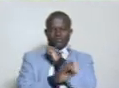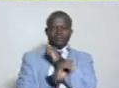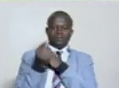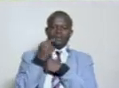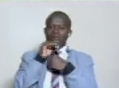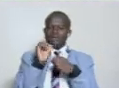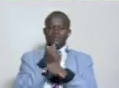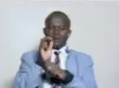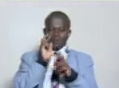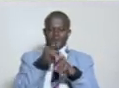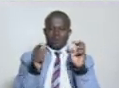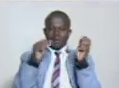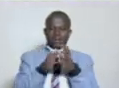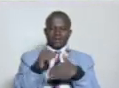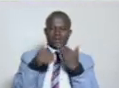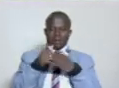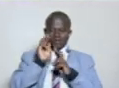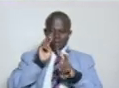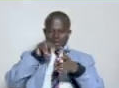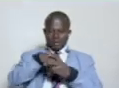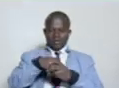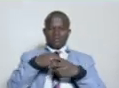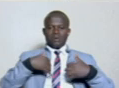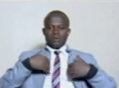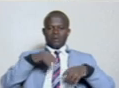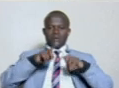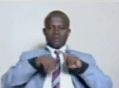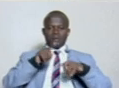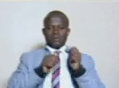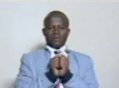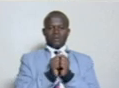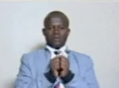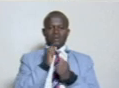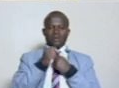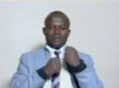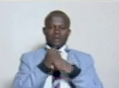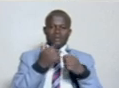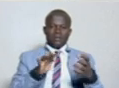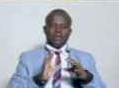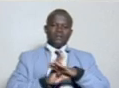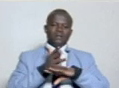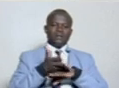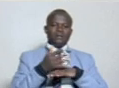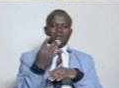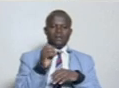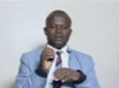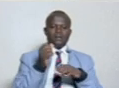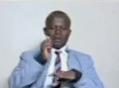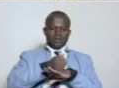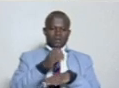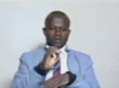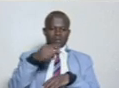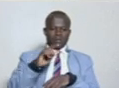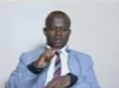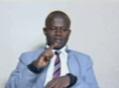bitapfa kuyabona, ariko nanone hakabonekamo ubushake bwa politiki. Imyaka ishize irenga 40 hagiye hose CEPGL, gusa abasesengura bavuga